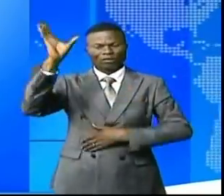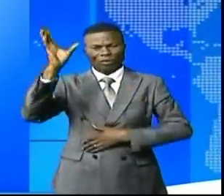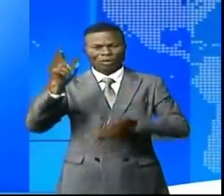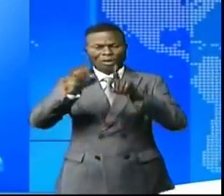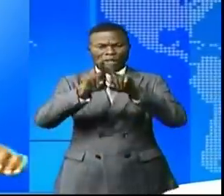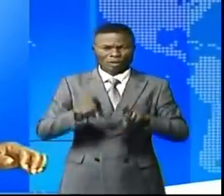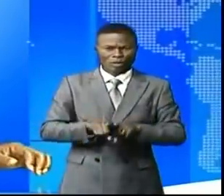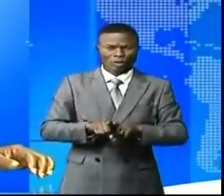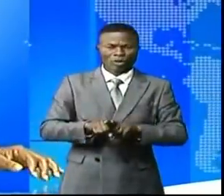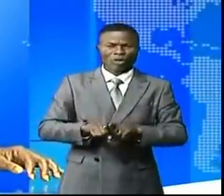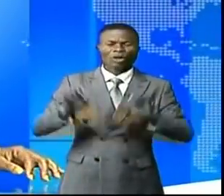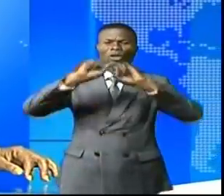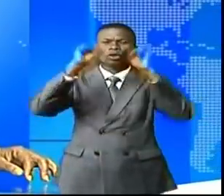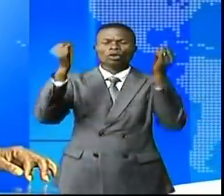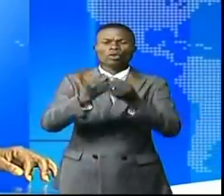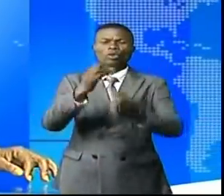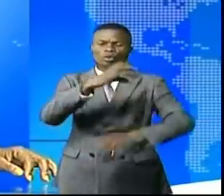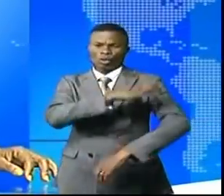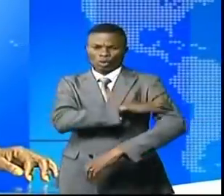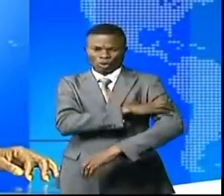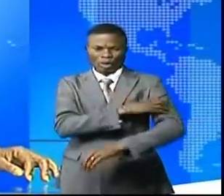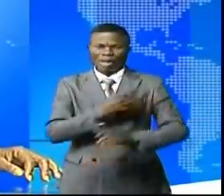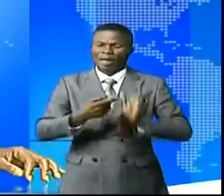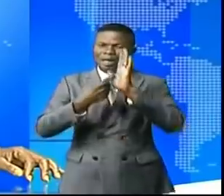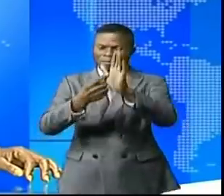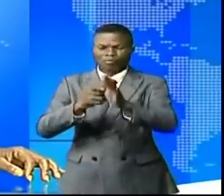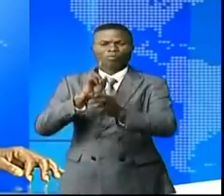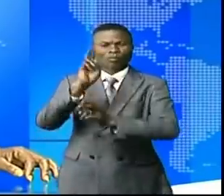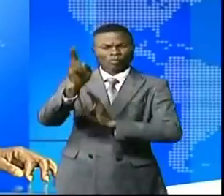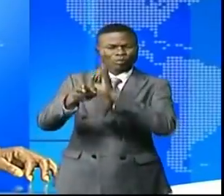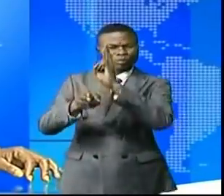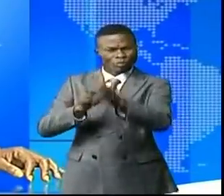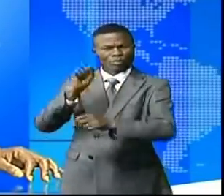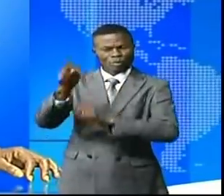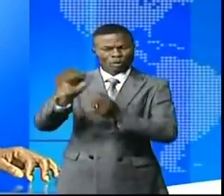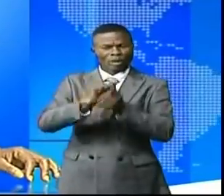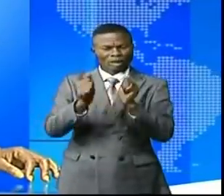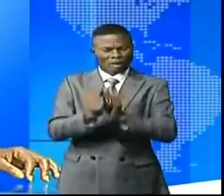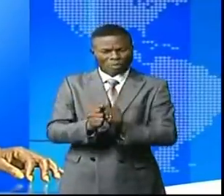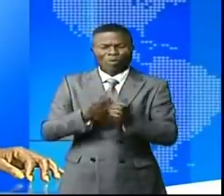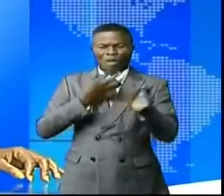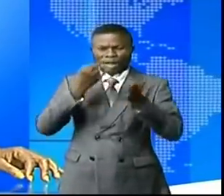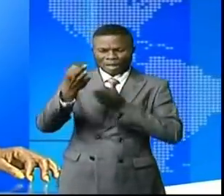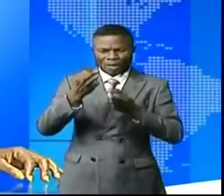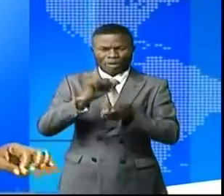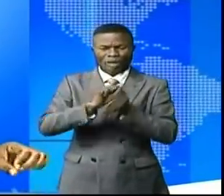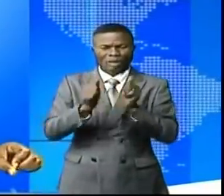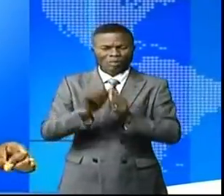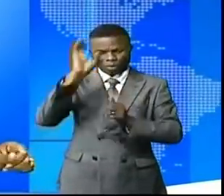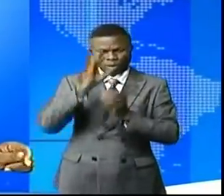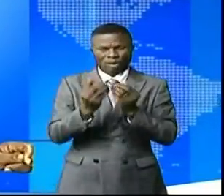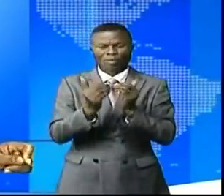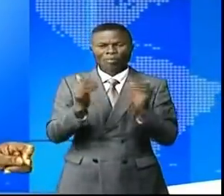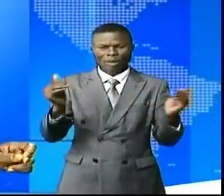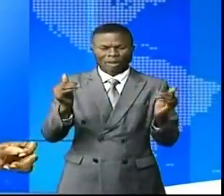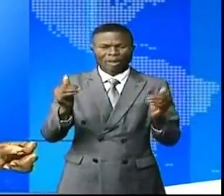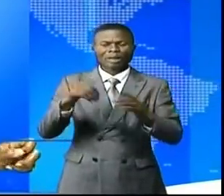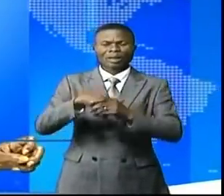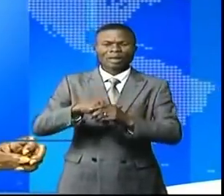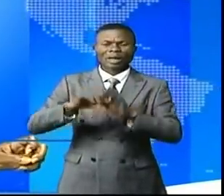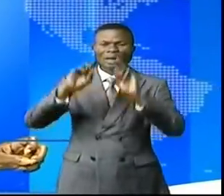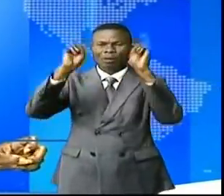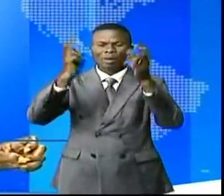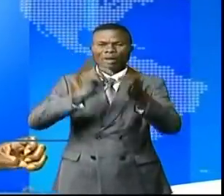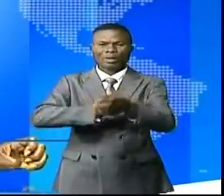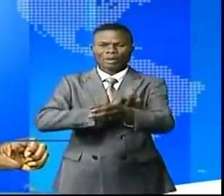et même la société civile qui présentaient chacun à son tour ses doléances pour le rétablissement de la paix dans cette